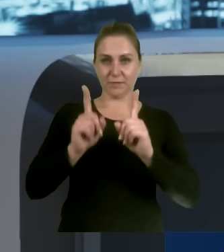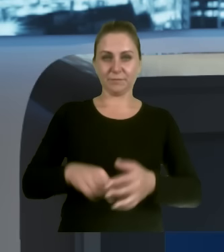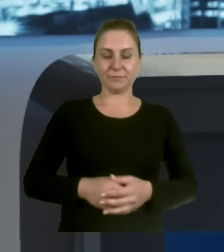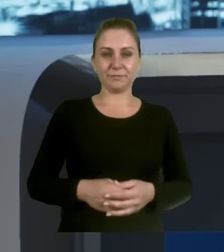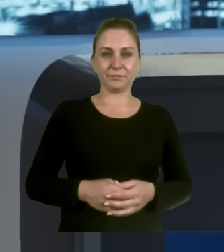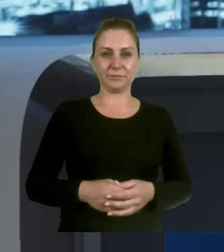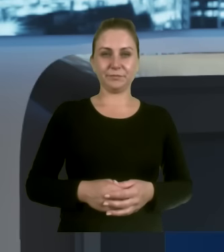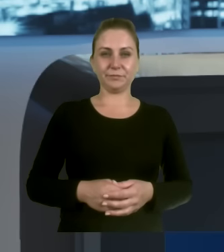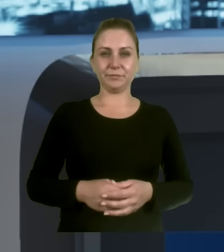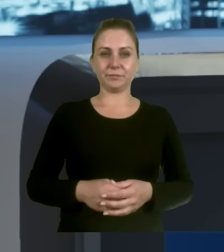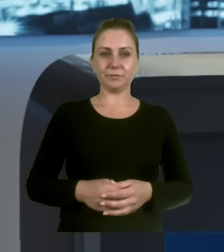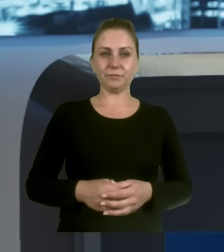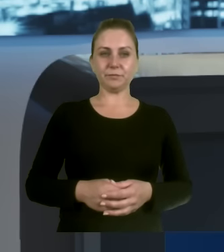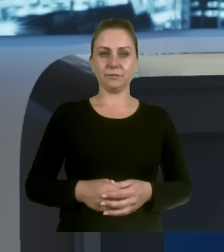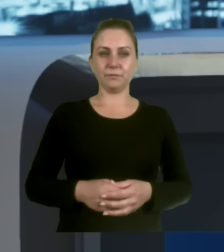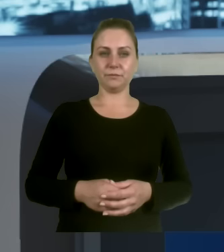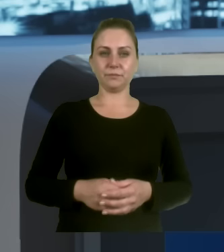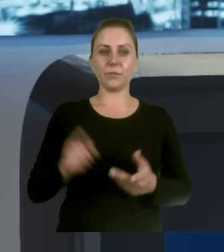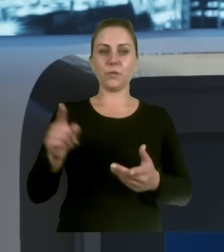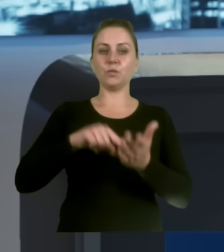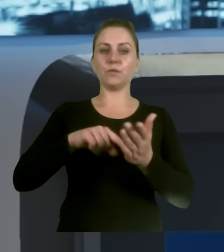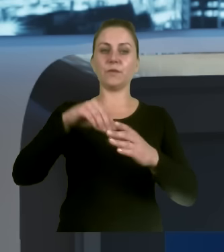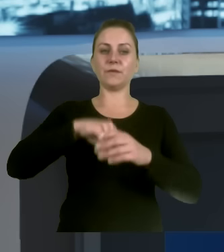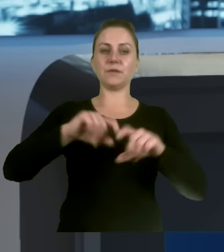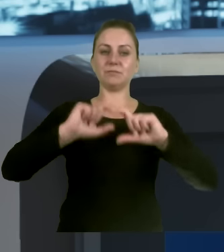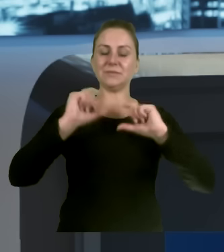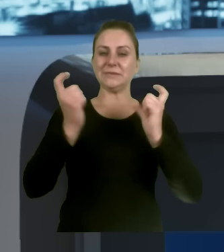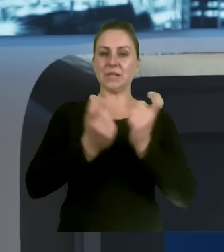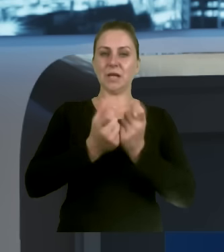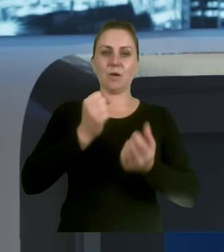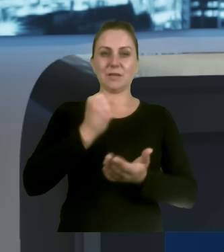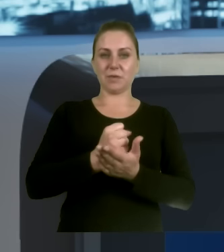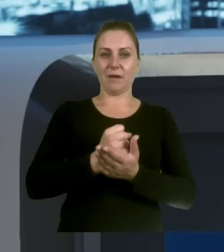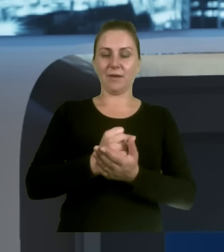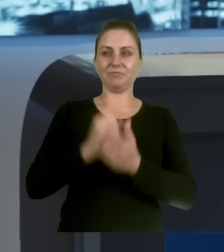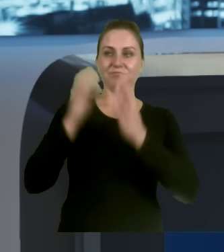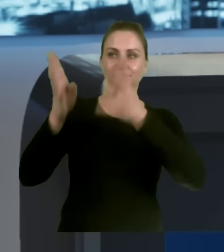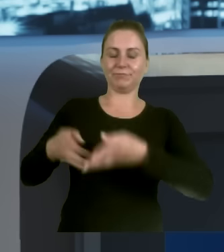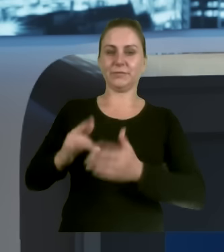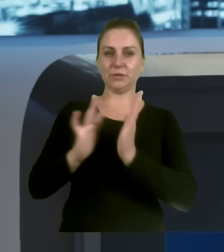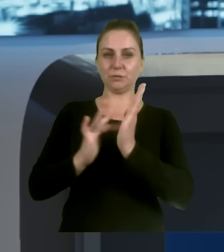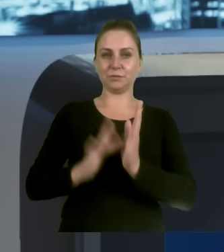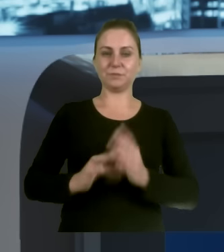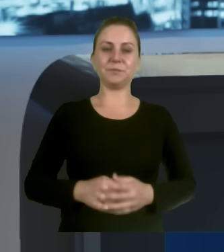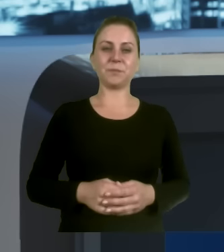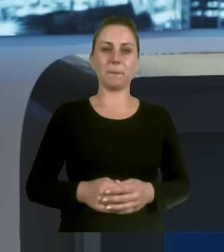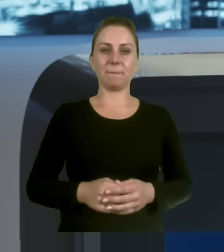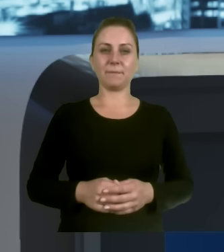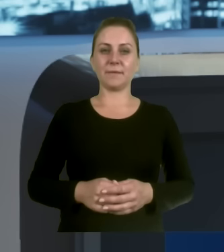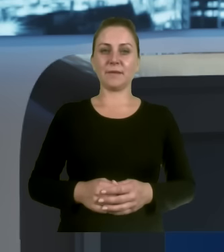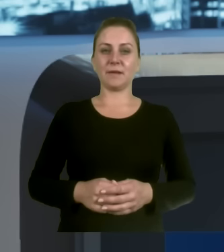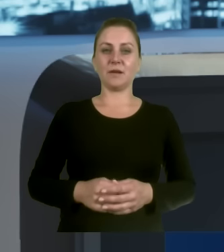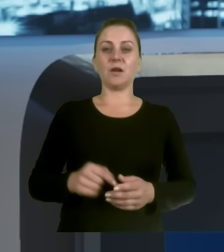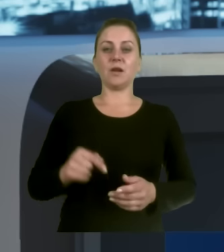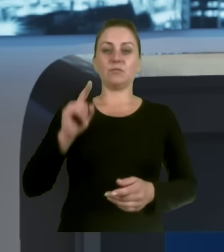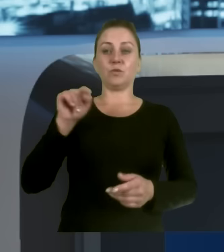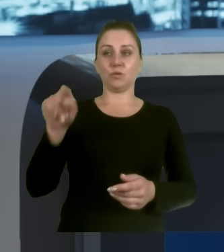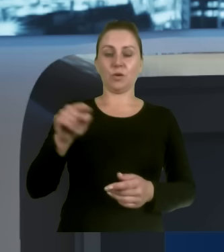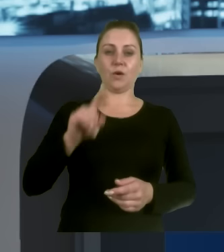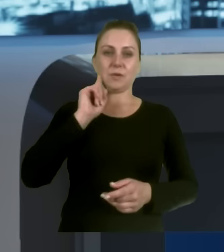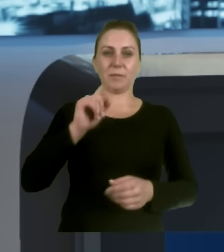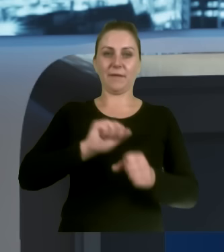I tutaj jest cała sprawa z tym panem Tuskiem. Proszę państwa, to jest naprawdę